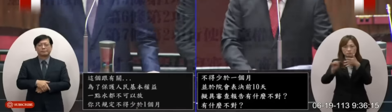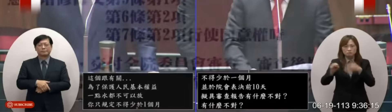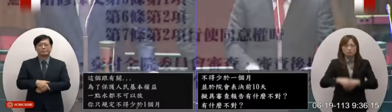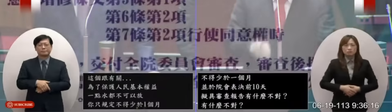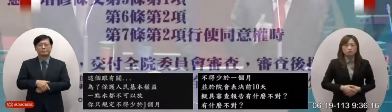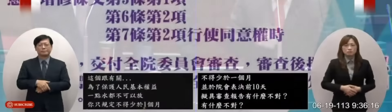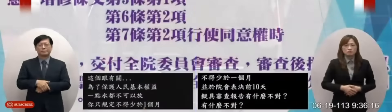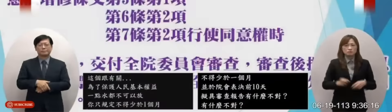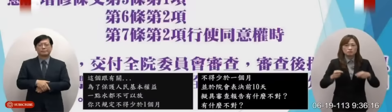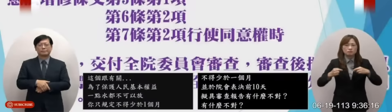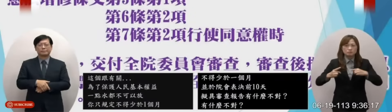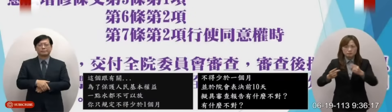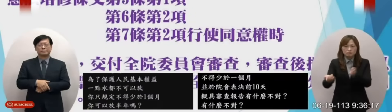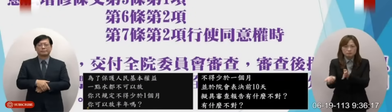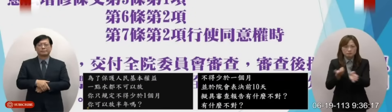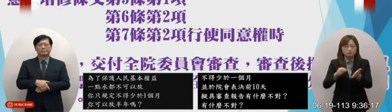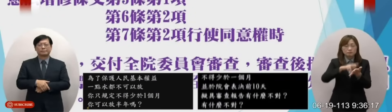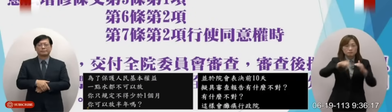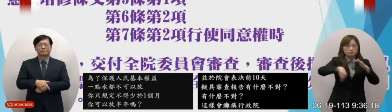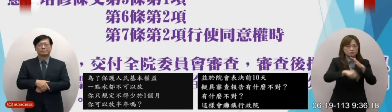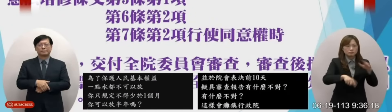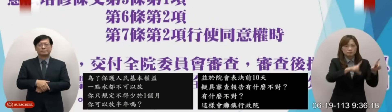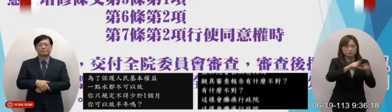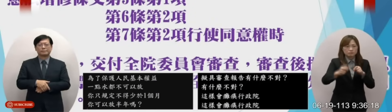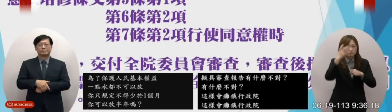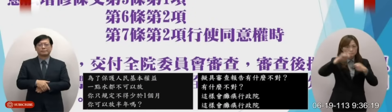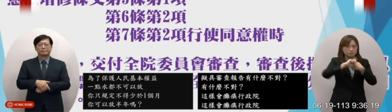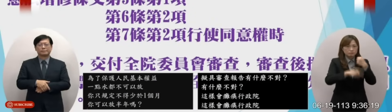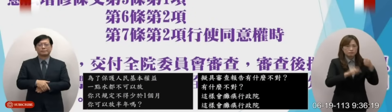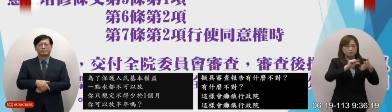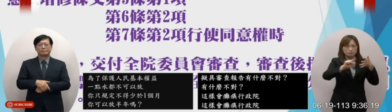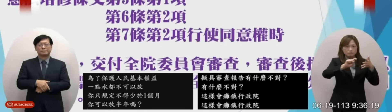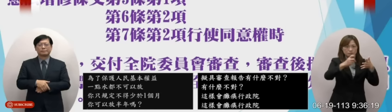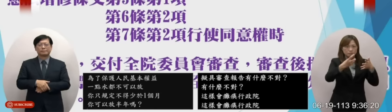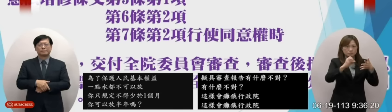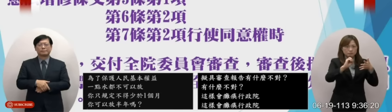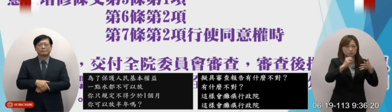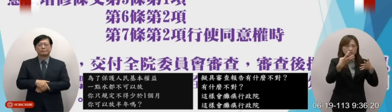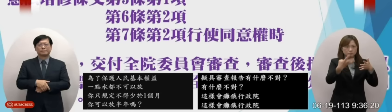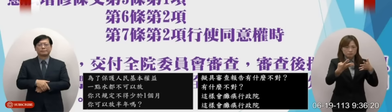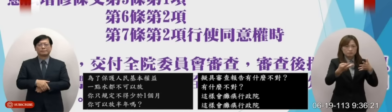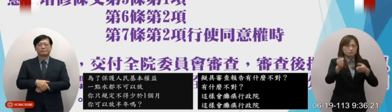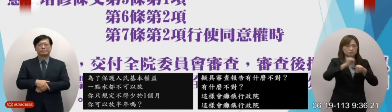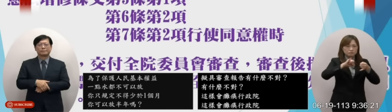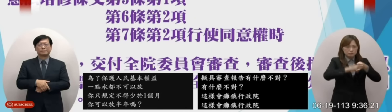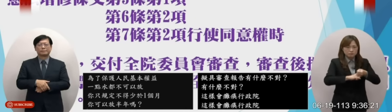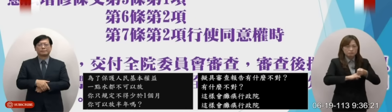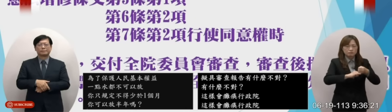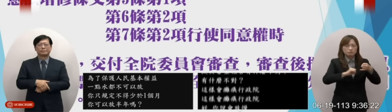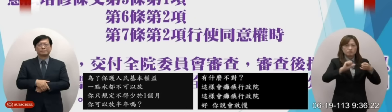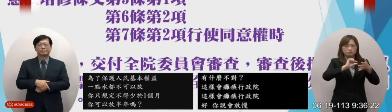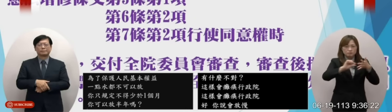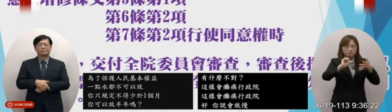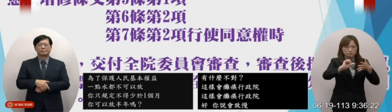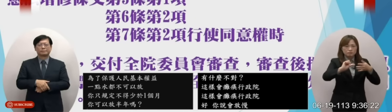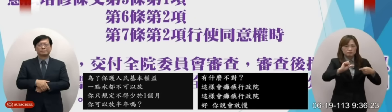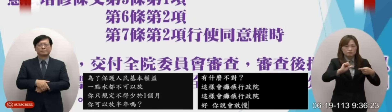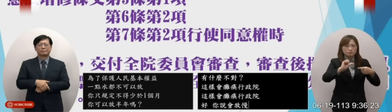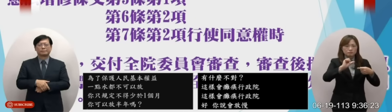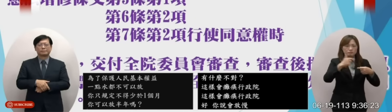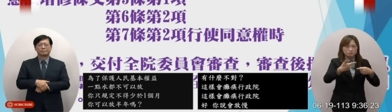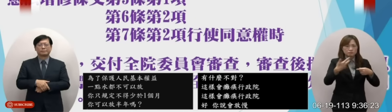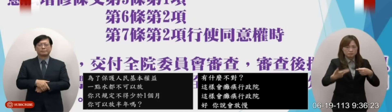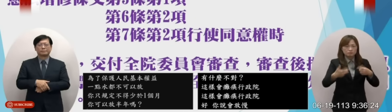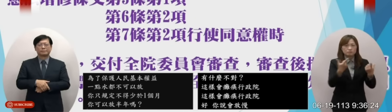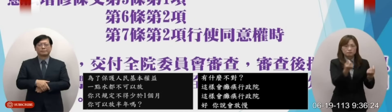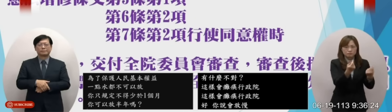前，立法院依照宪法104条征修条文第5条、第6条、第7条，不经讨论交全院